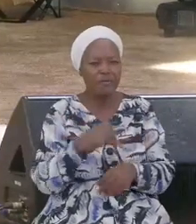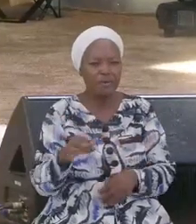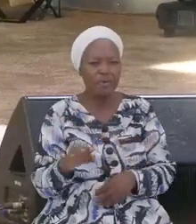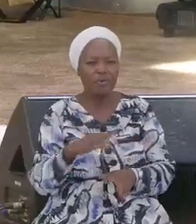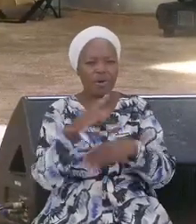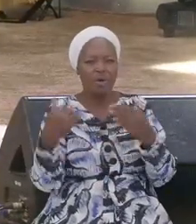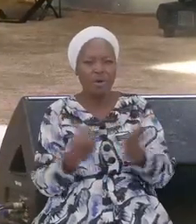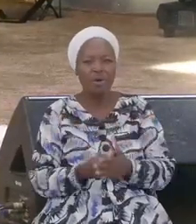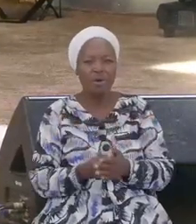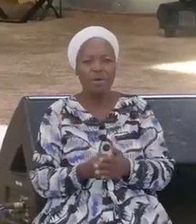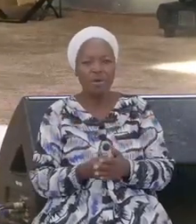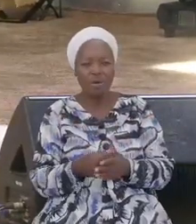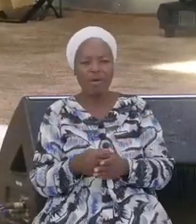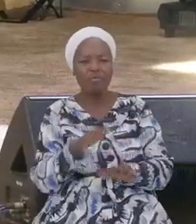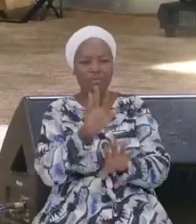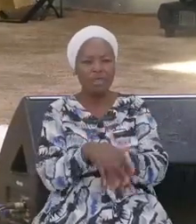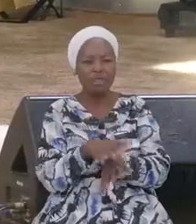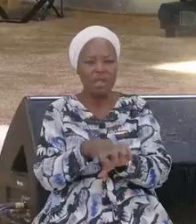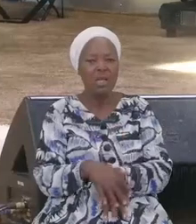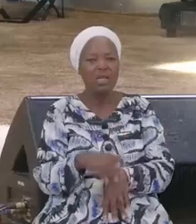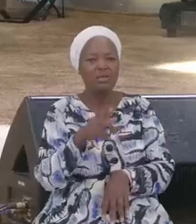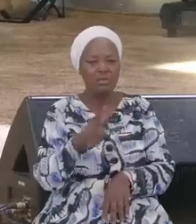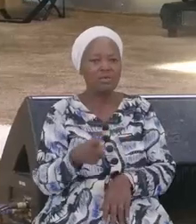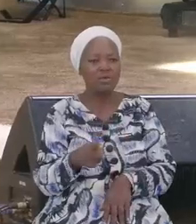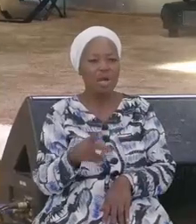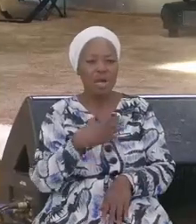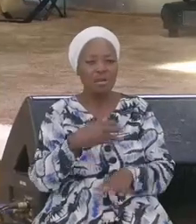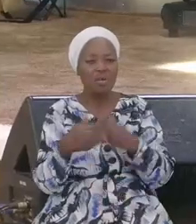du diable. » Vous voyez,